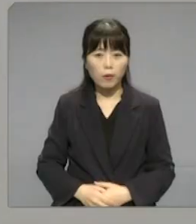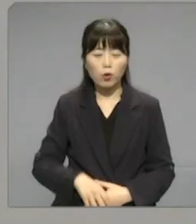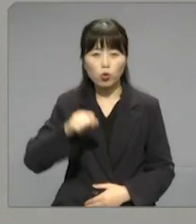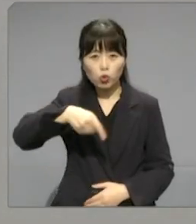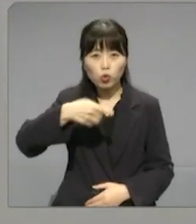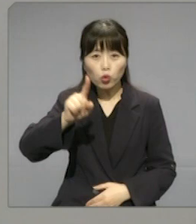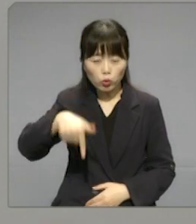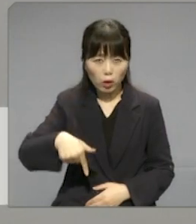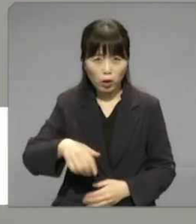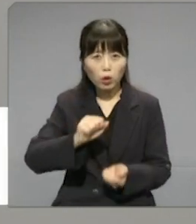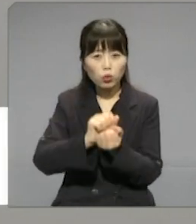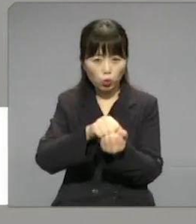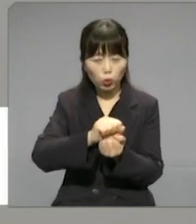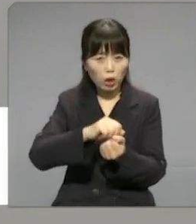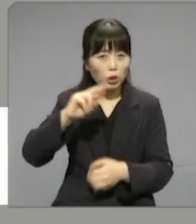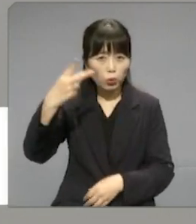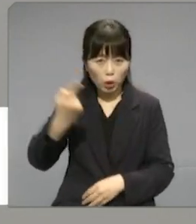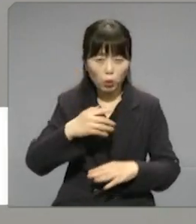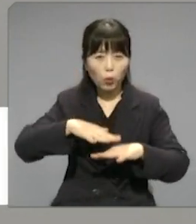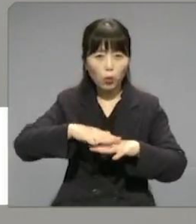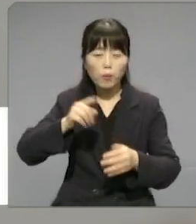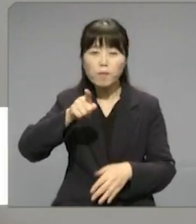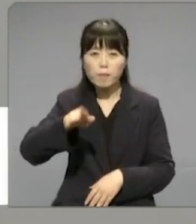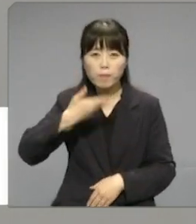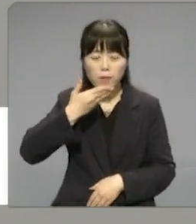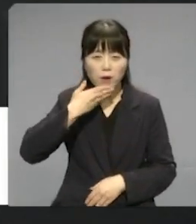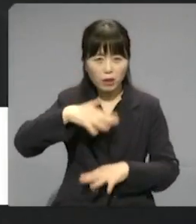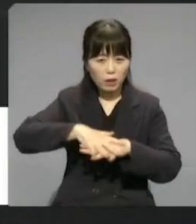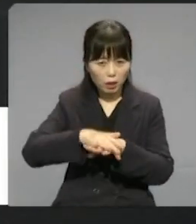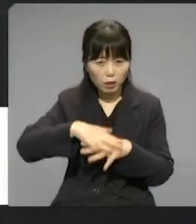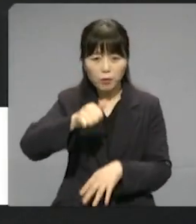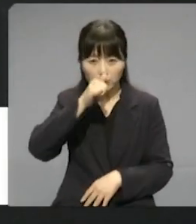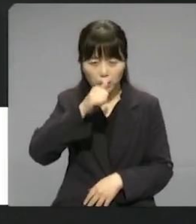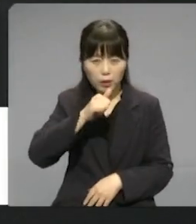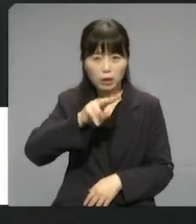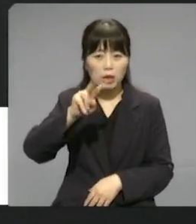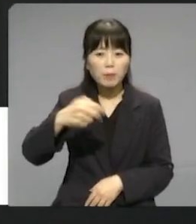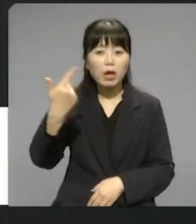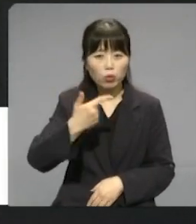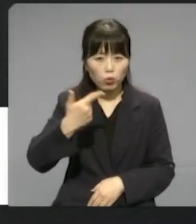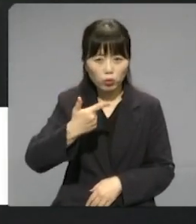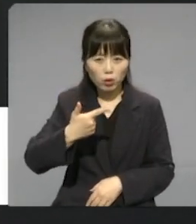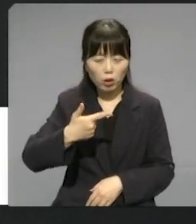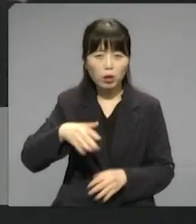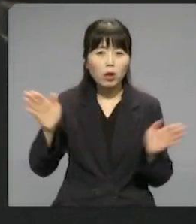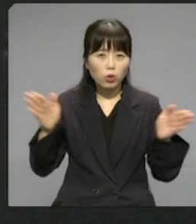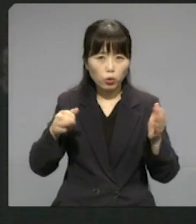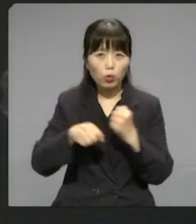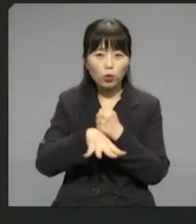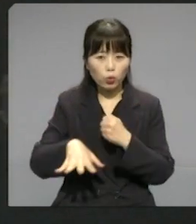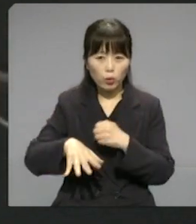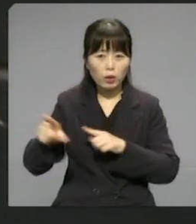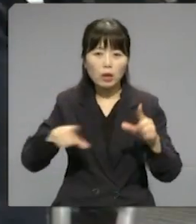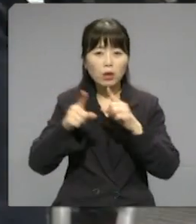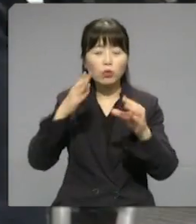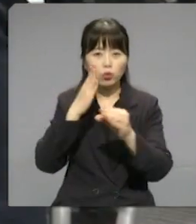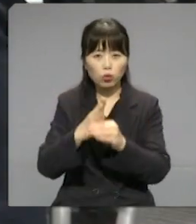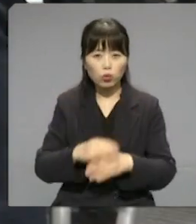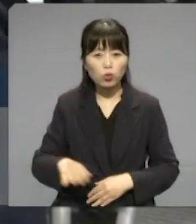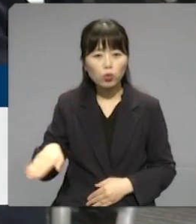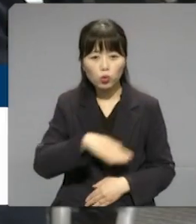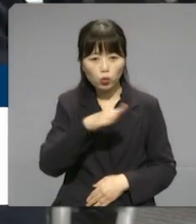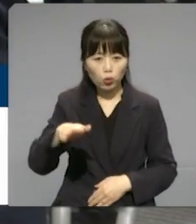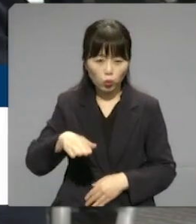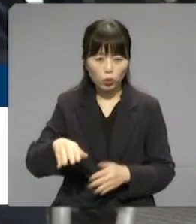조개가 돌아오고 먹이 사슬이 갖춰지면서 이른 여덟 종 2 6천여 마리의 조류가 서식 중입니다 우리